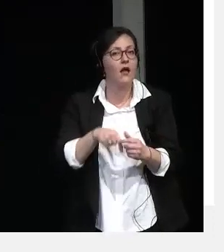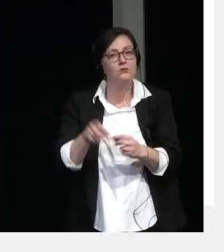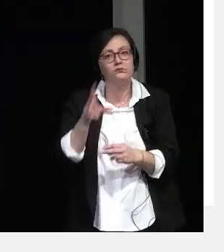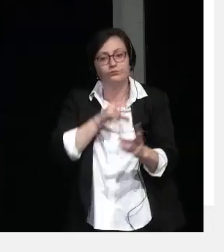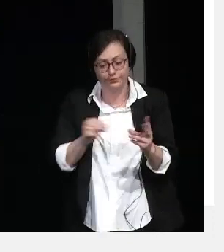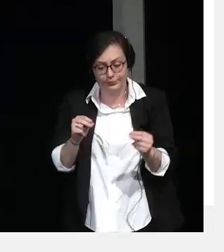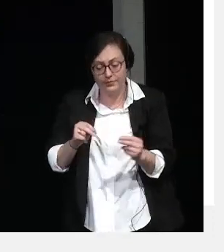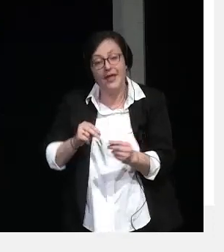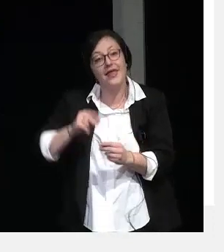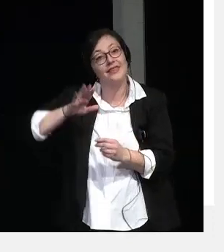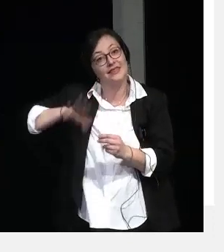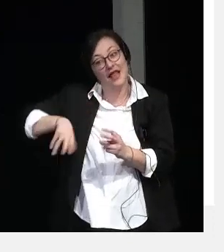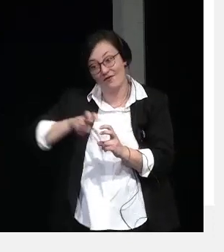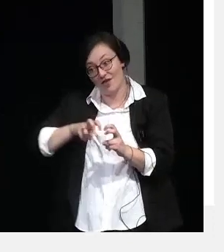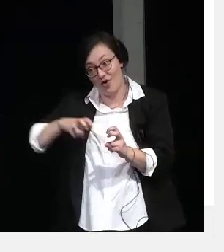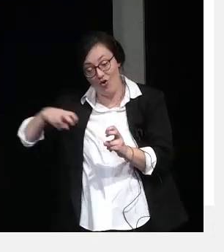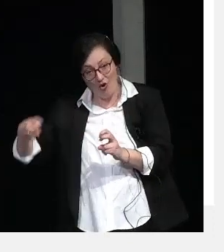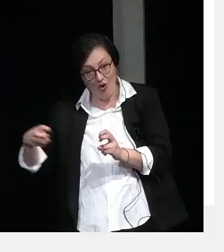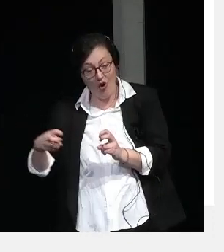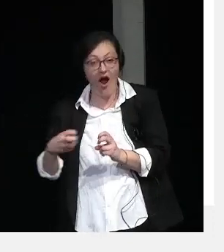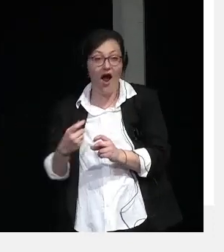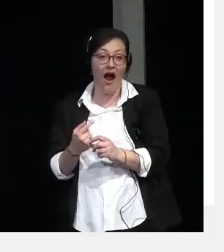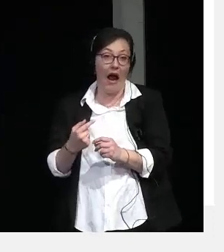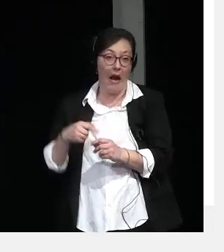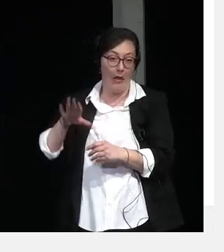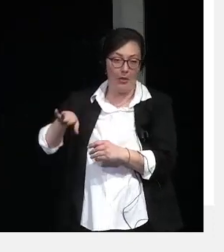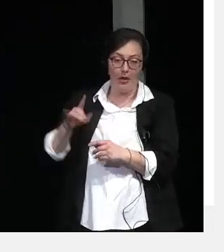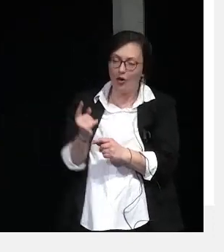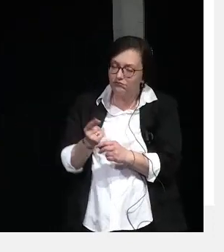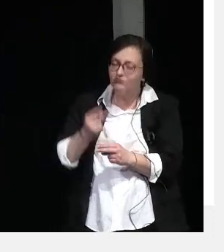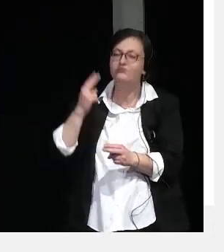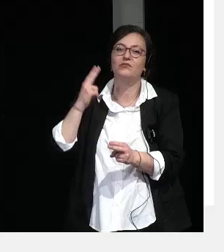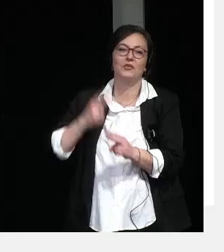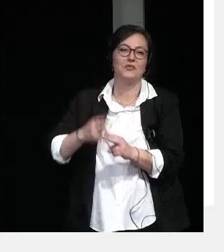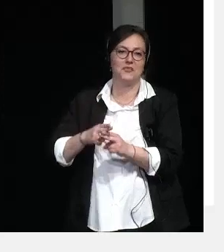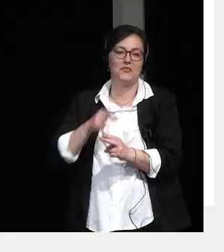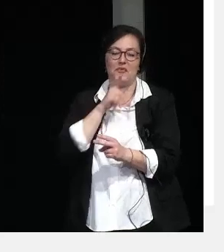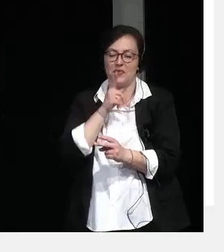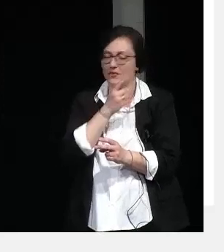Shall we close or shall I have another question?